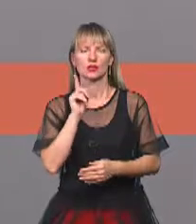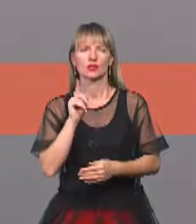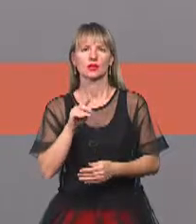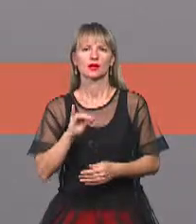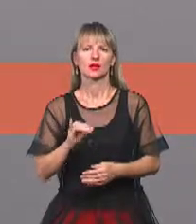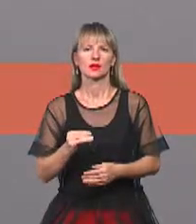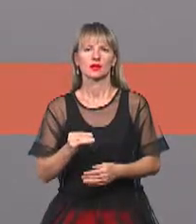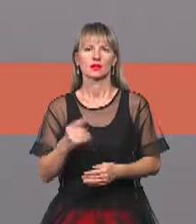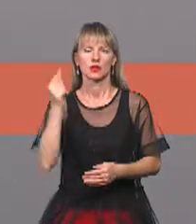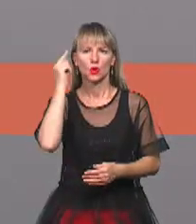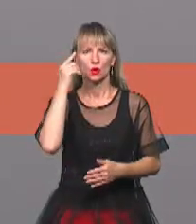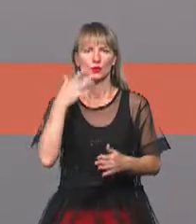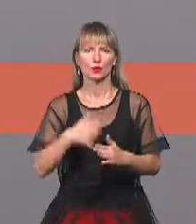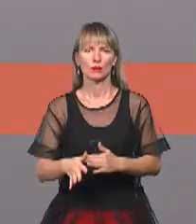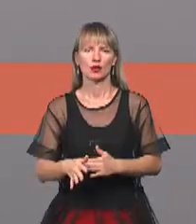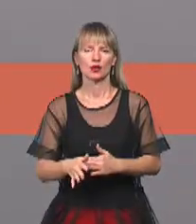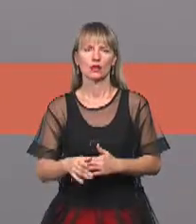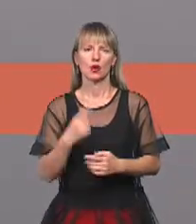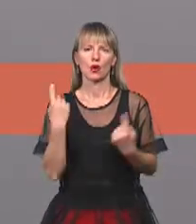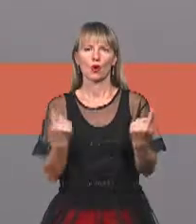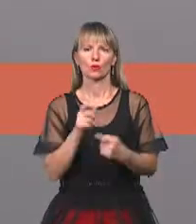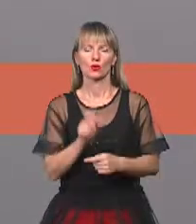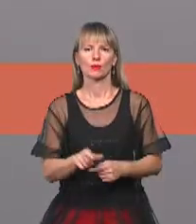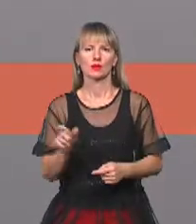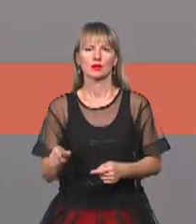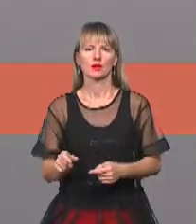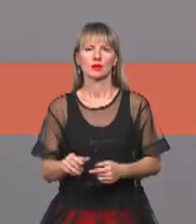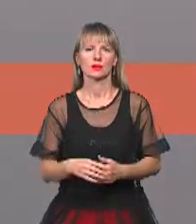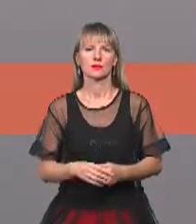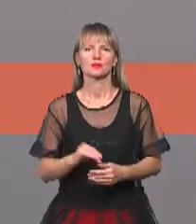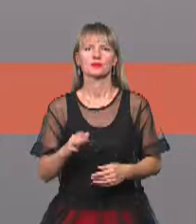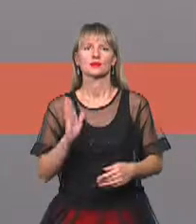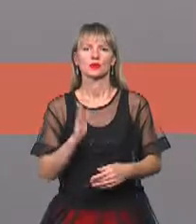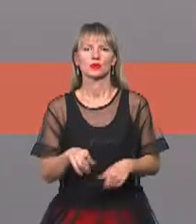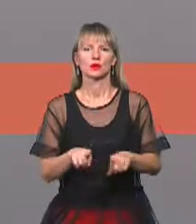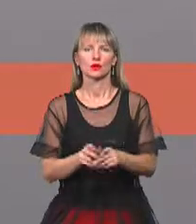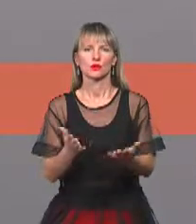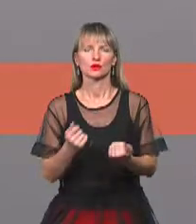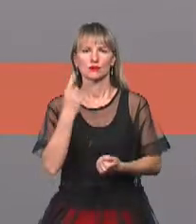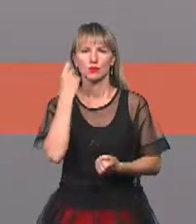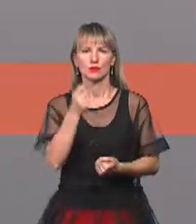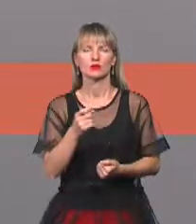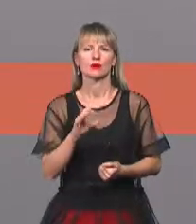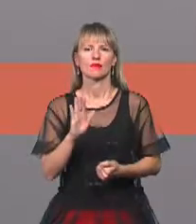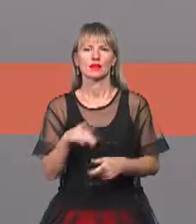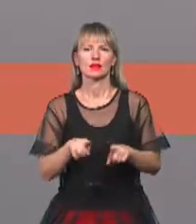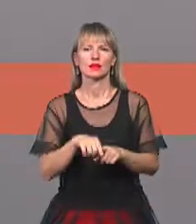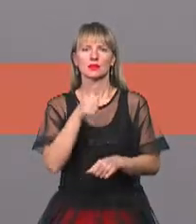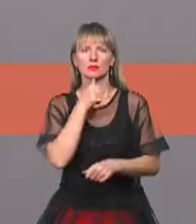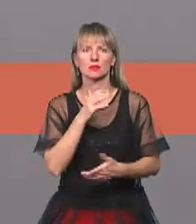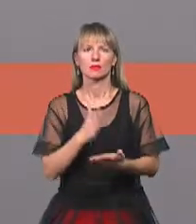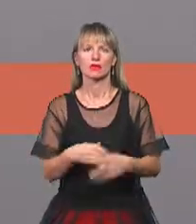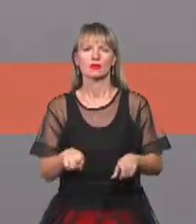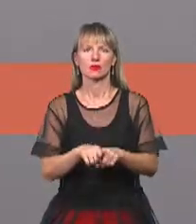та зрозумілий пересічному громадянину, та буде теж отримувати ще інформацію у самого такий спосіб, та мати